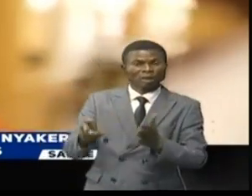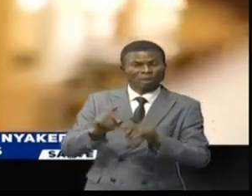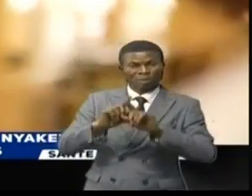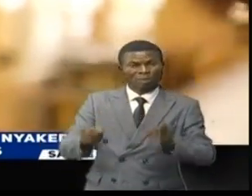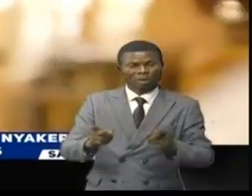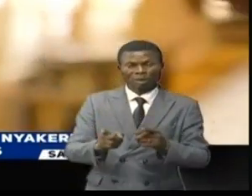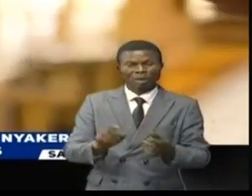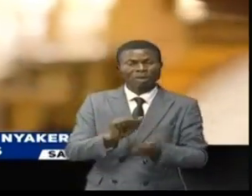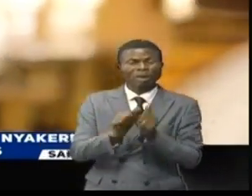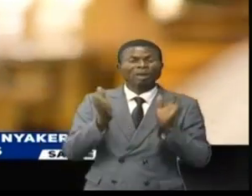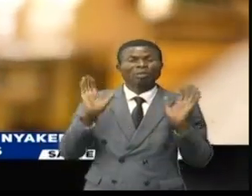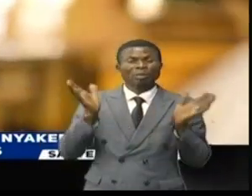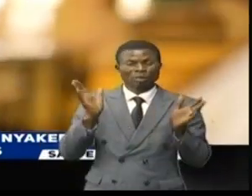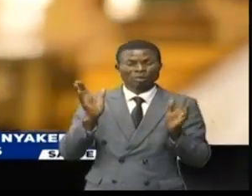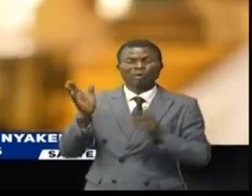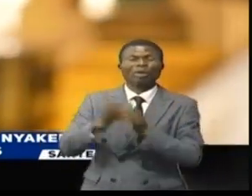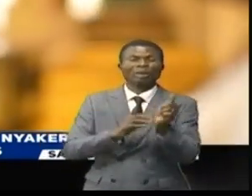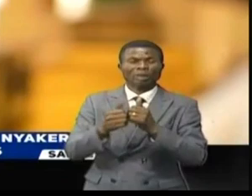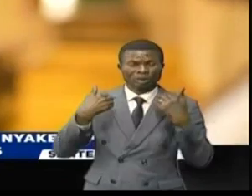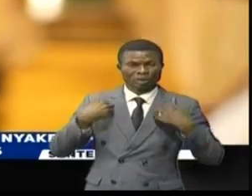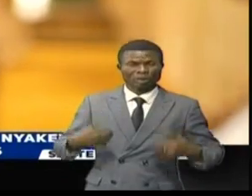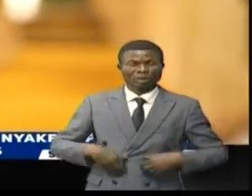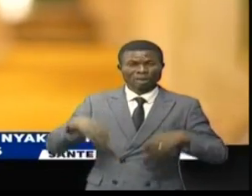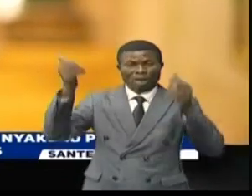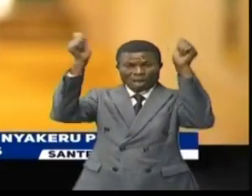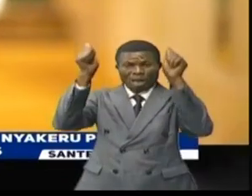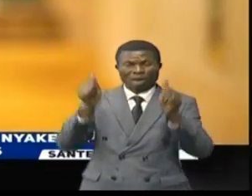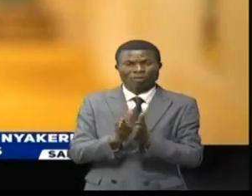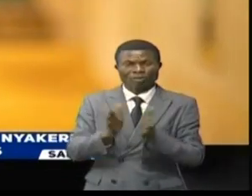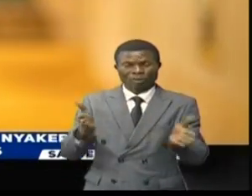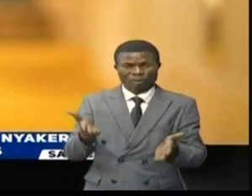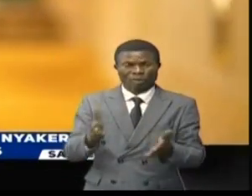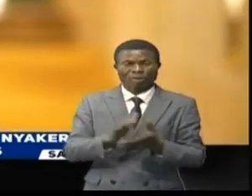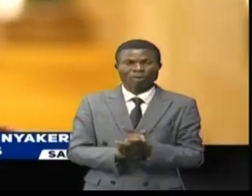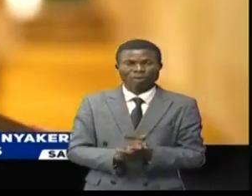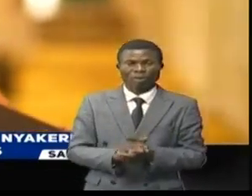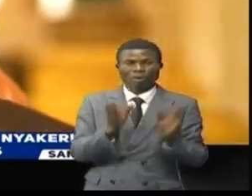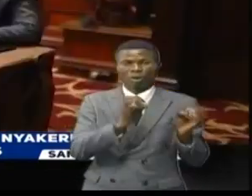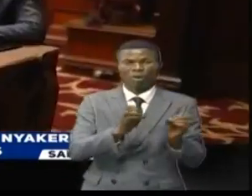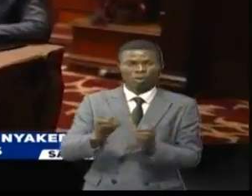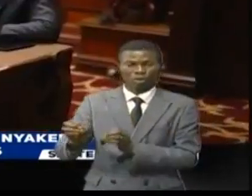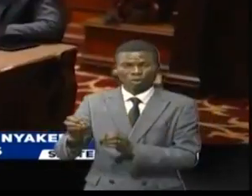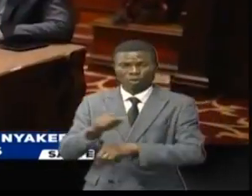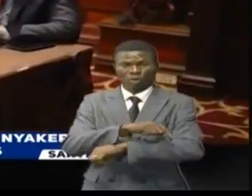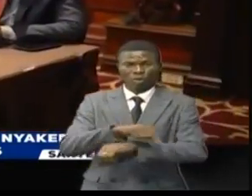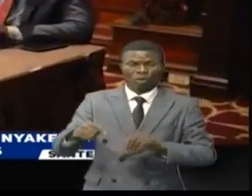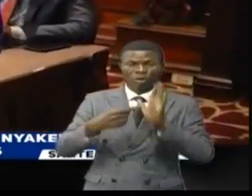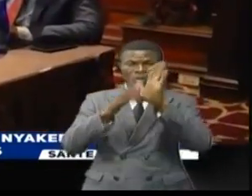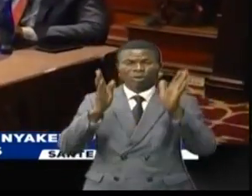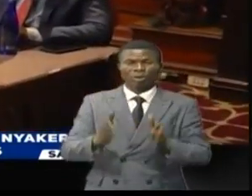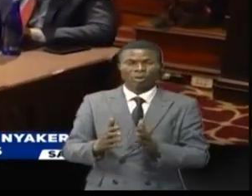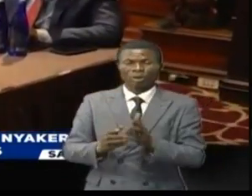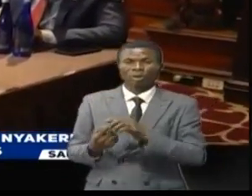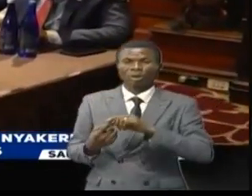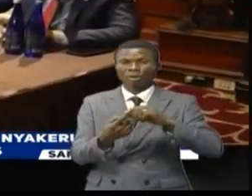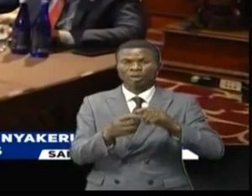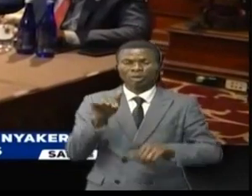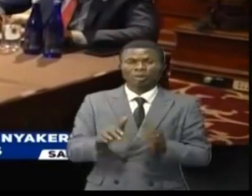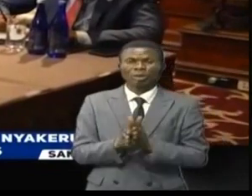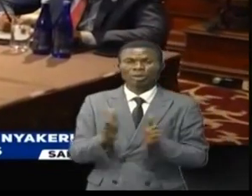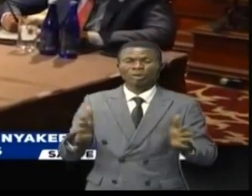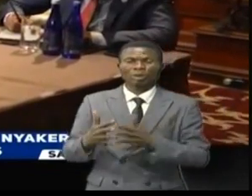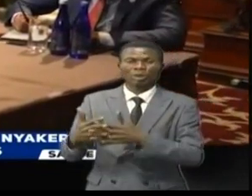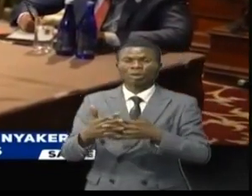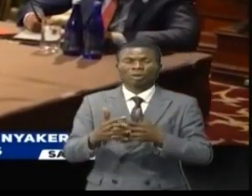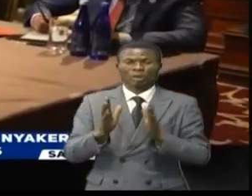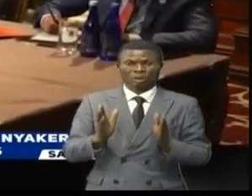et c'est un gros handicap pour les filles en Afrique en général. Au panel organisé par le bureau de la représentante spéciale du secrétaire général des Nations